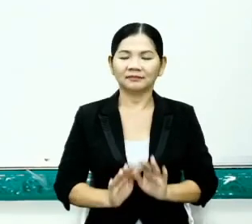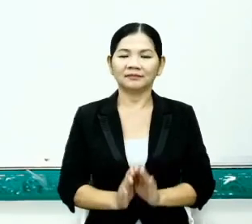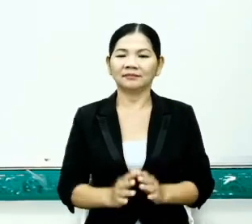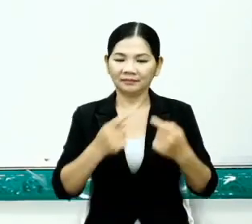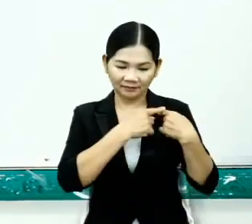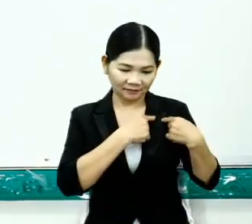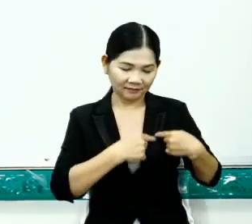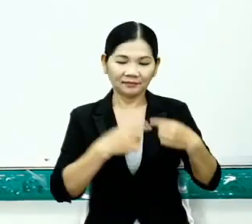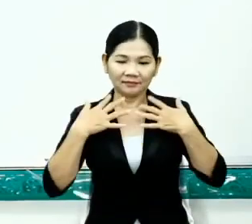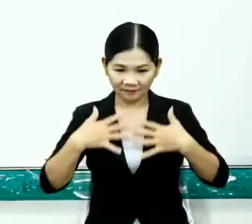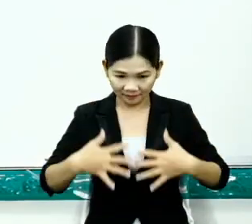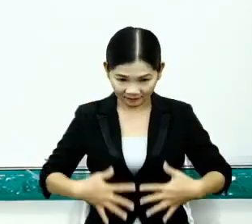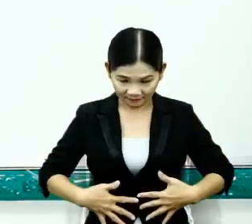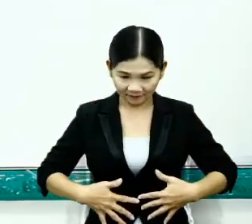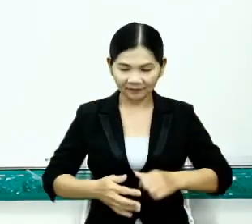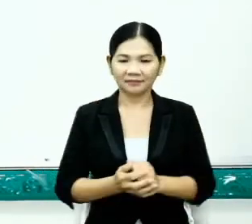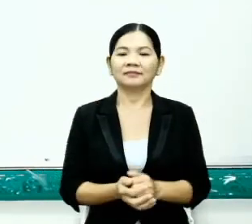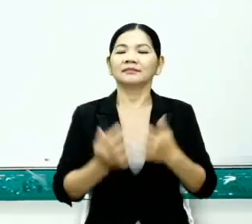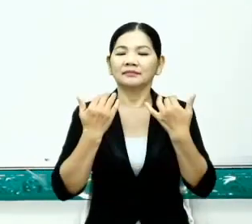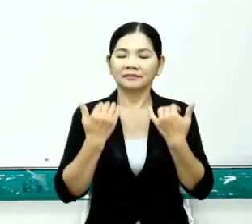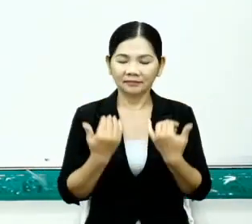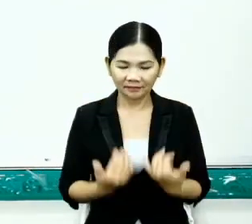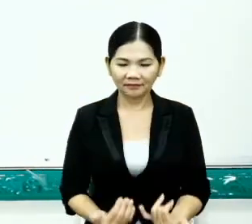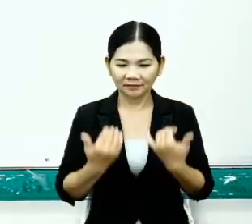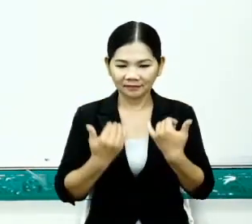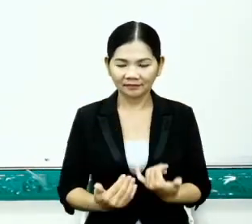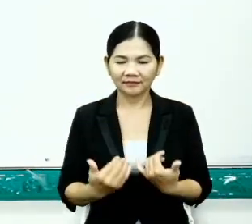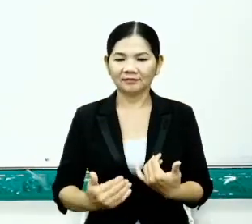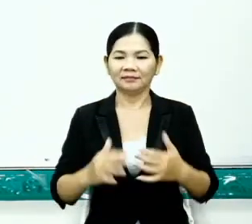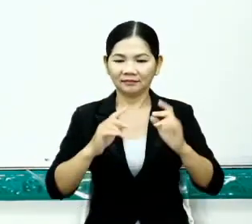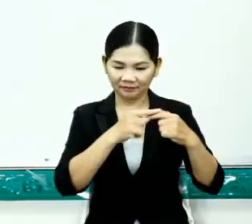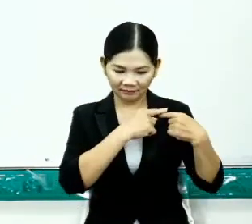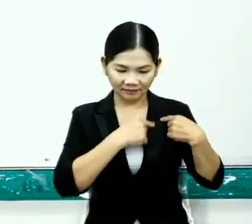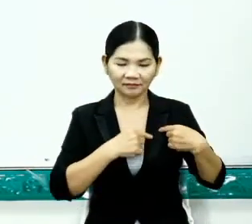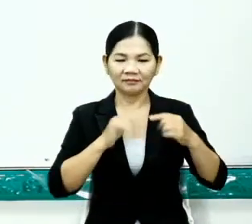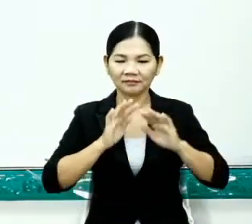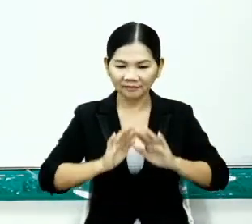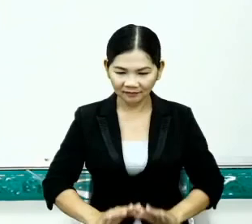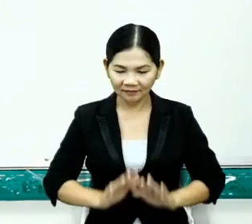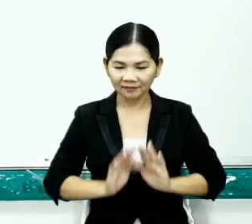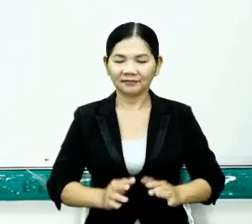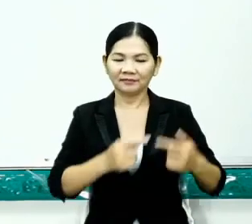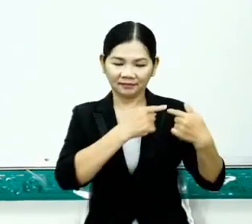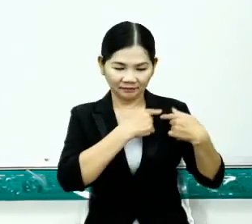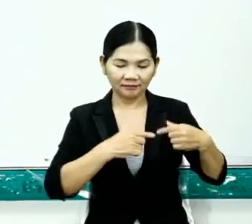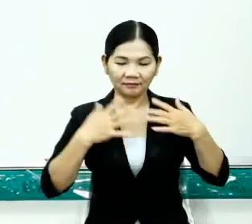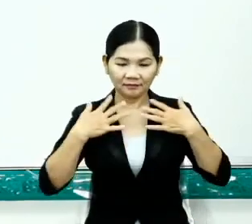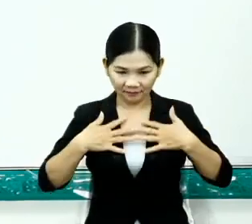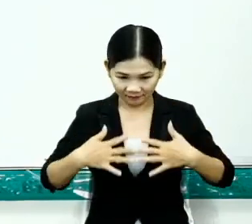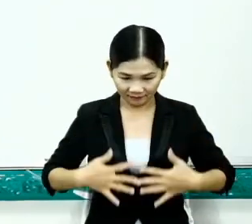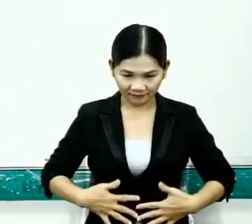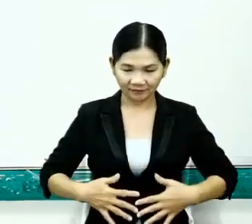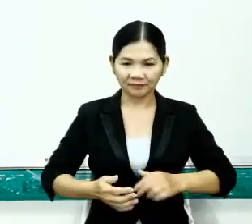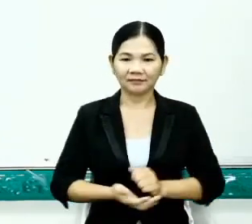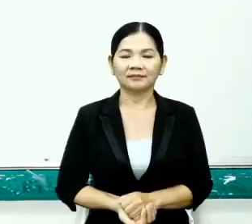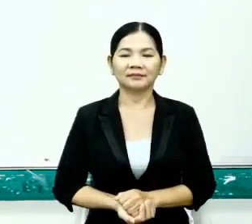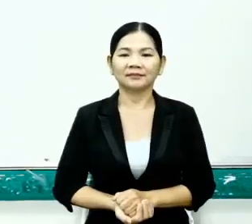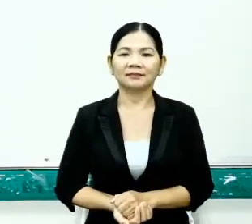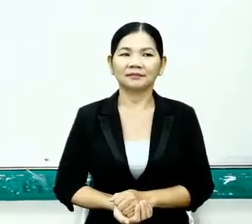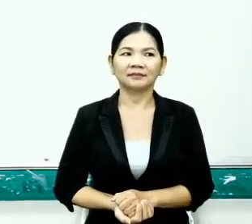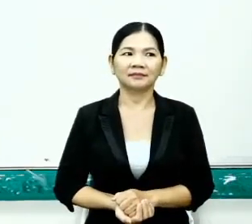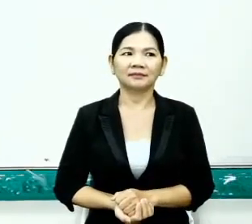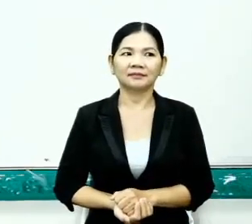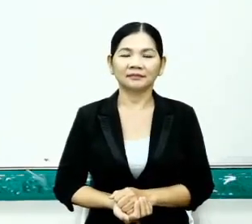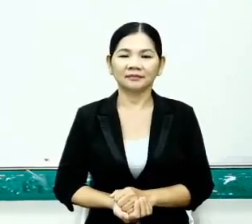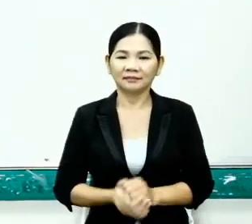យទាំងចិនទាំងកាយឥឡូវបានធូរអើងអើយទាំងចិនទាំងកាយ